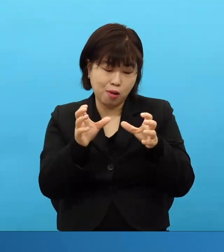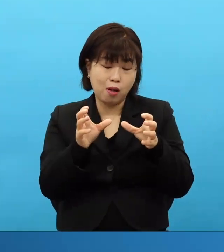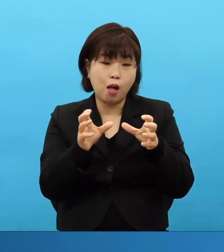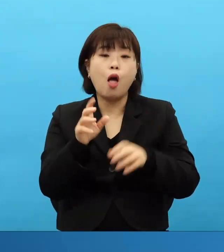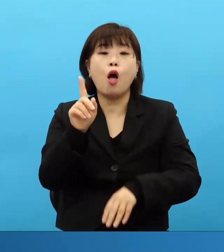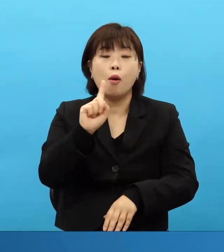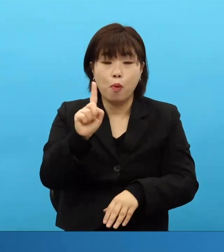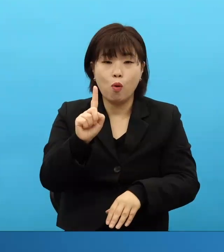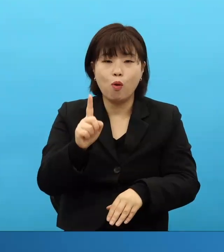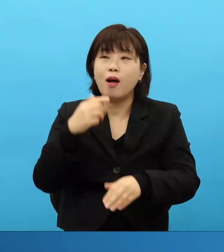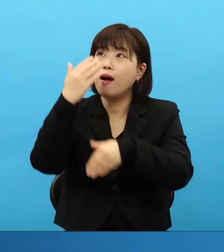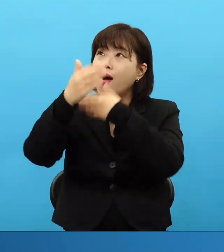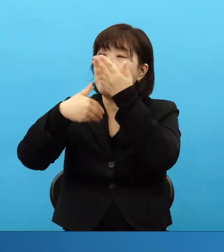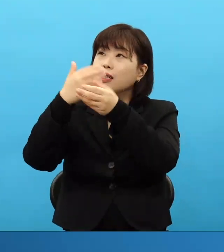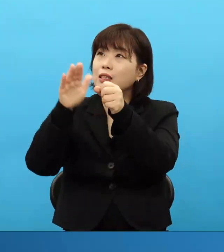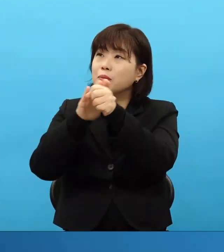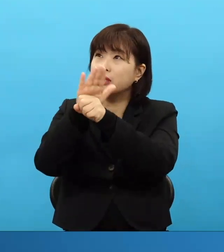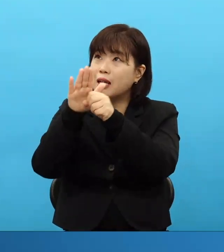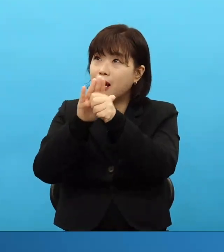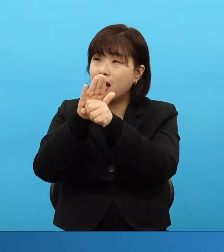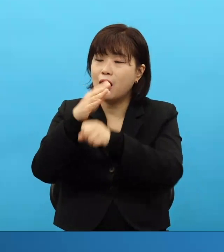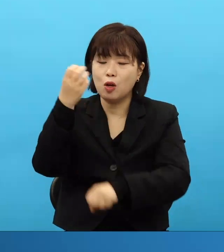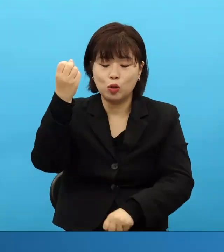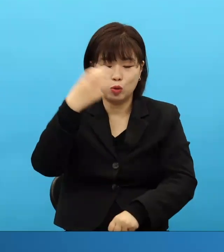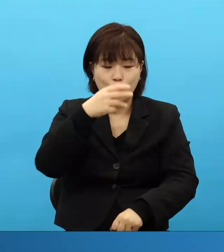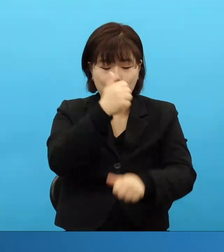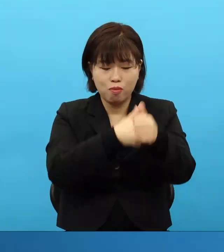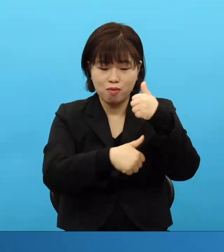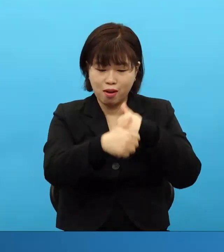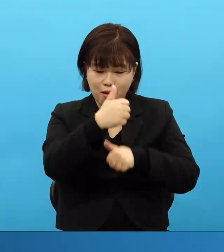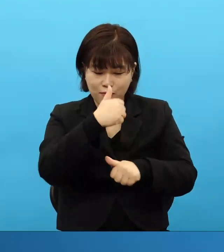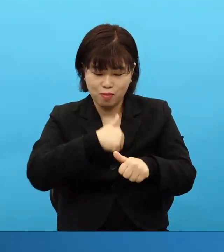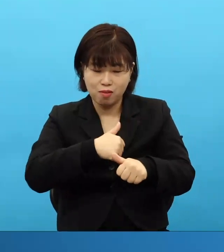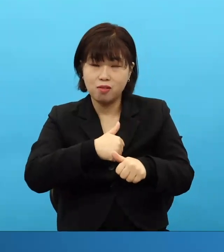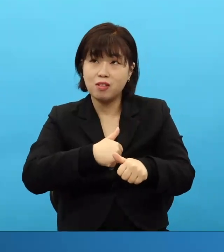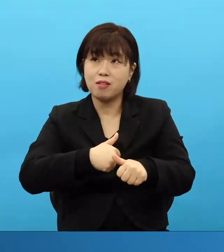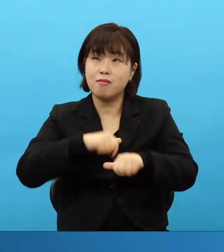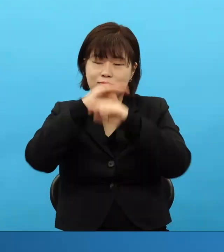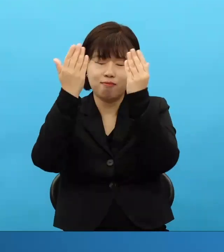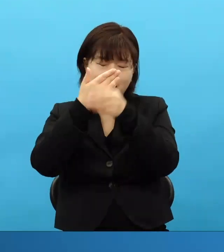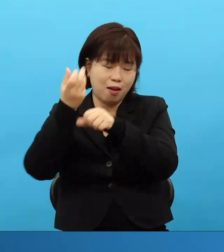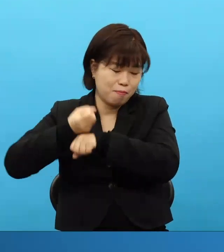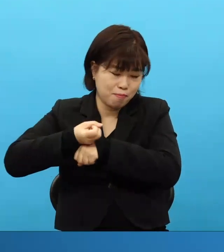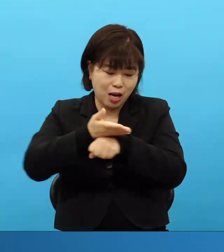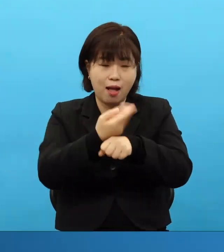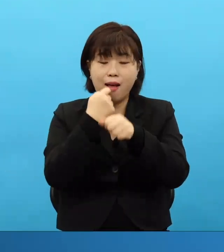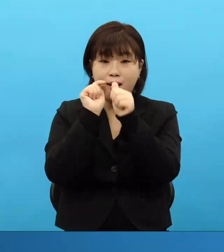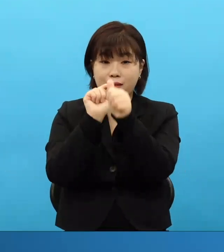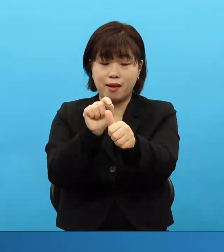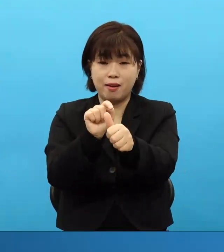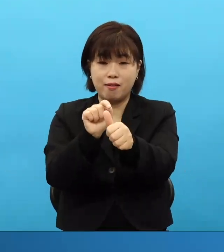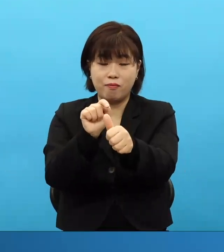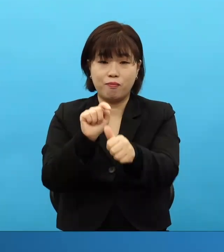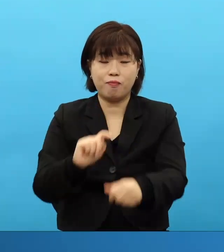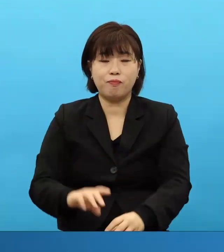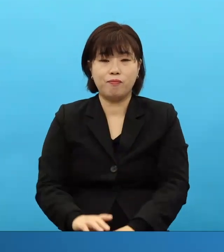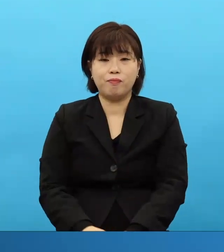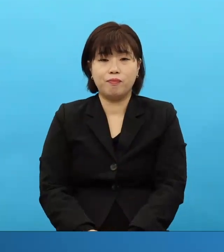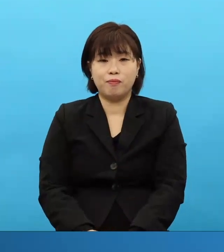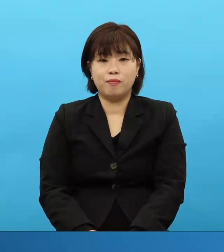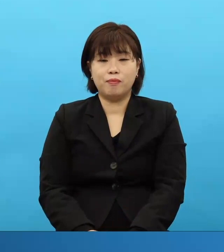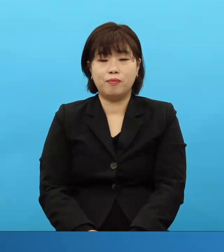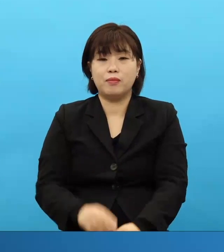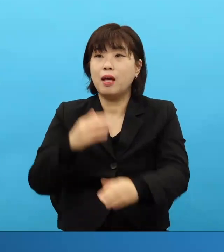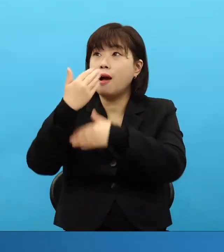sake of God and for the next generation. 돈뿐만이 아니고 모든 것을요 후대에게 전달해라. That not only the money, but everything you relay that to the next generation.